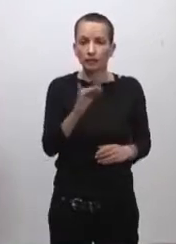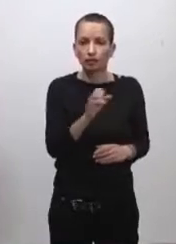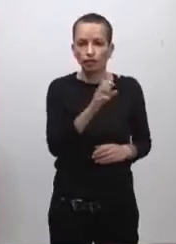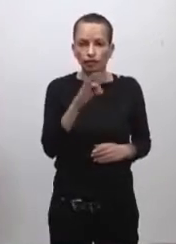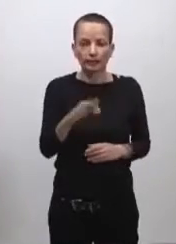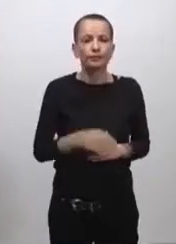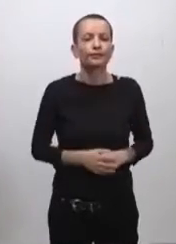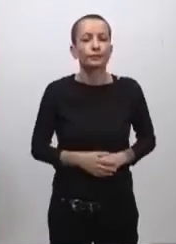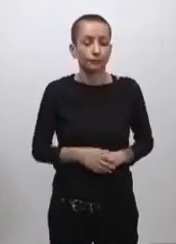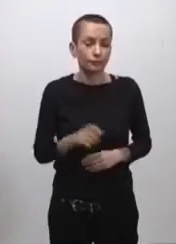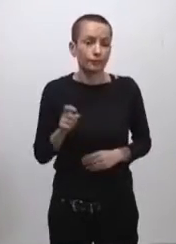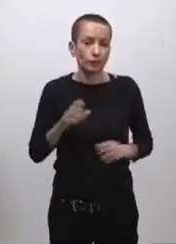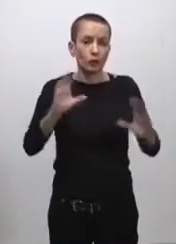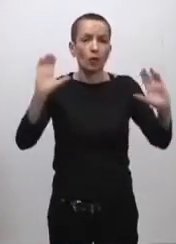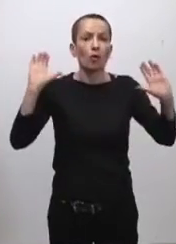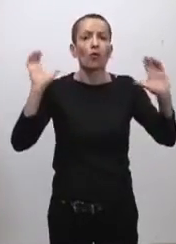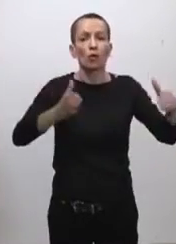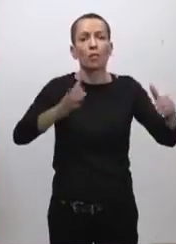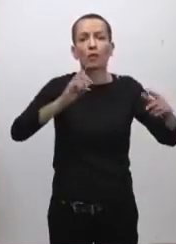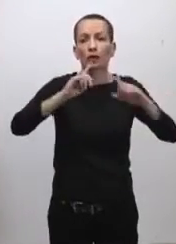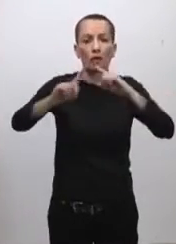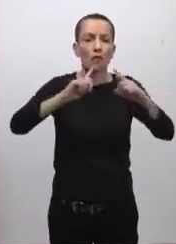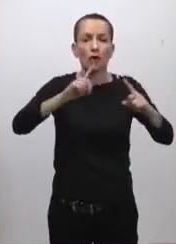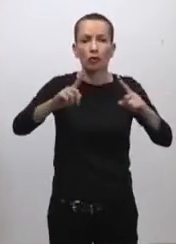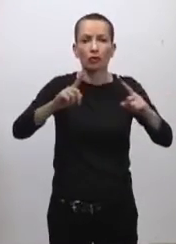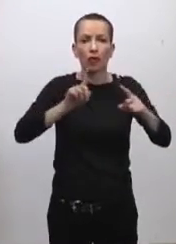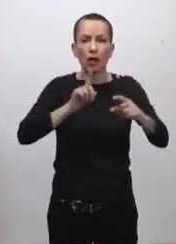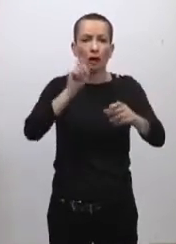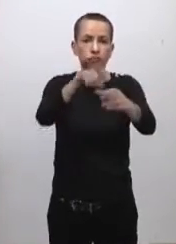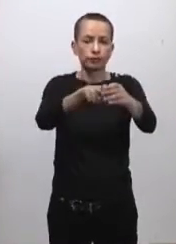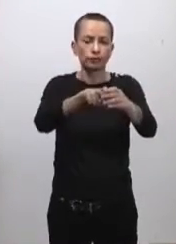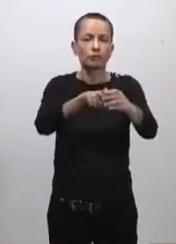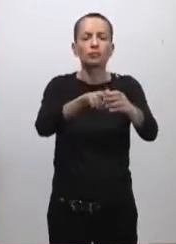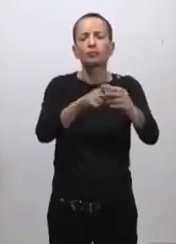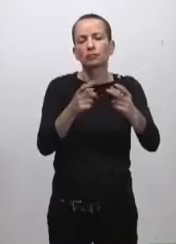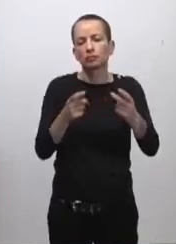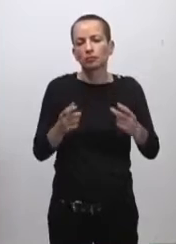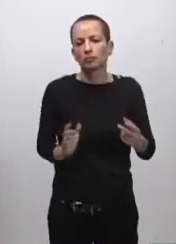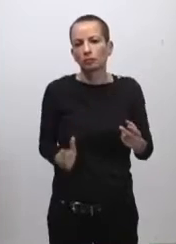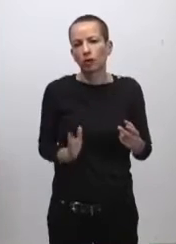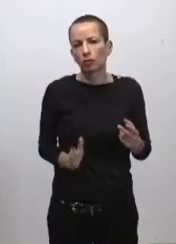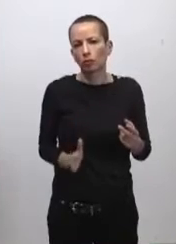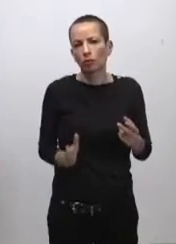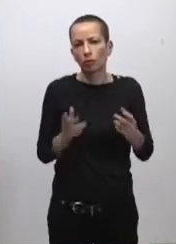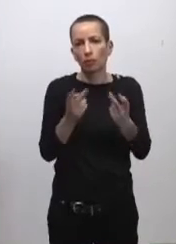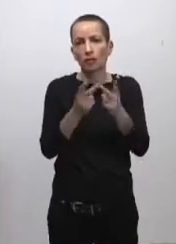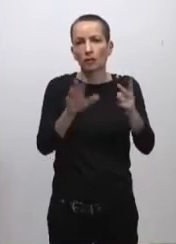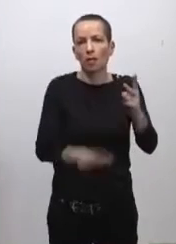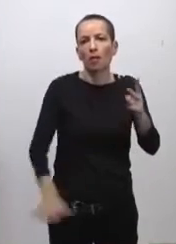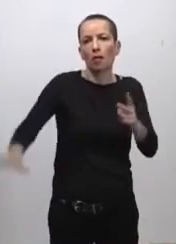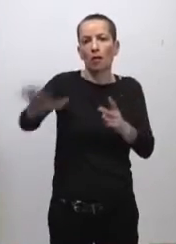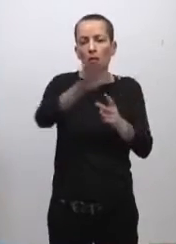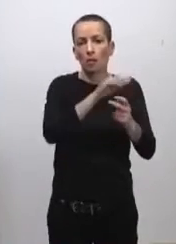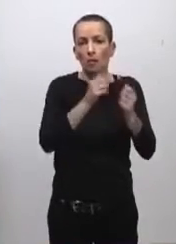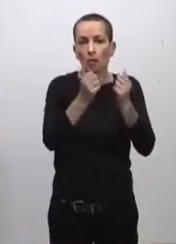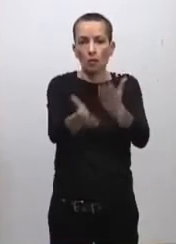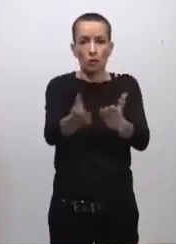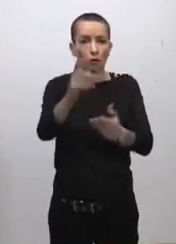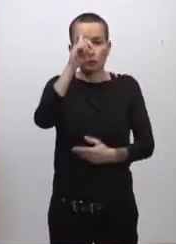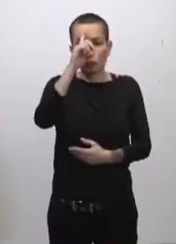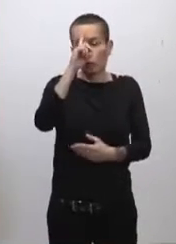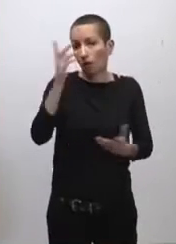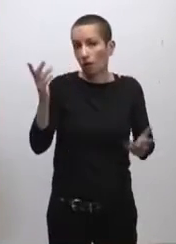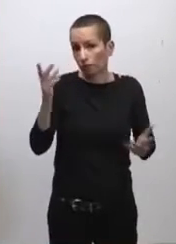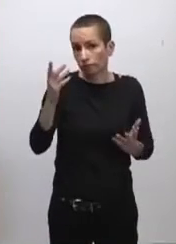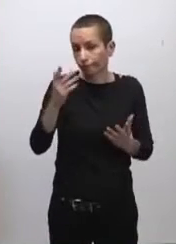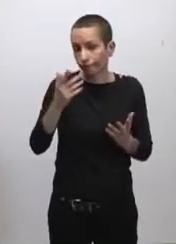s'agit d'adhérer à un groupement de commandes proposé par Bordeaux Métropole, puisque voilà, de plus en plus